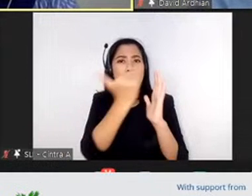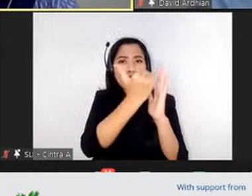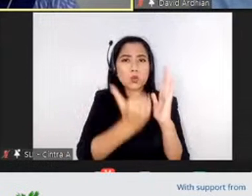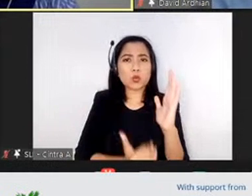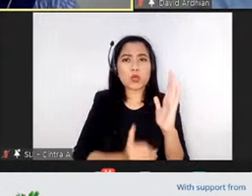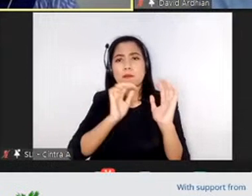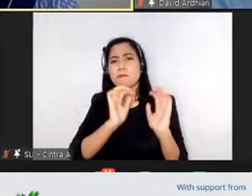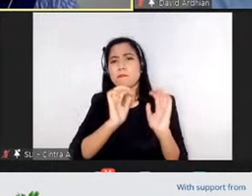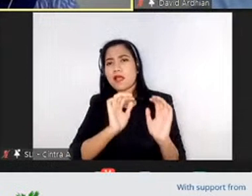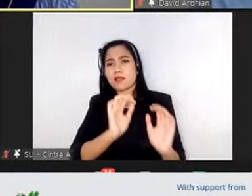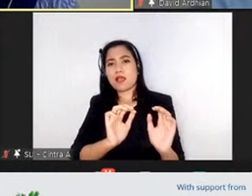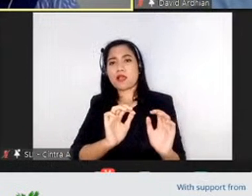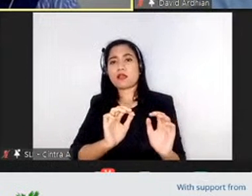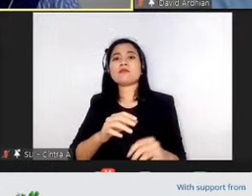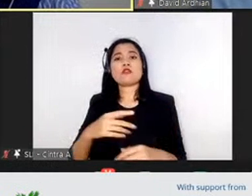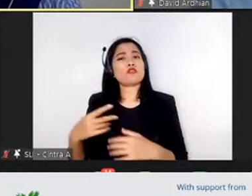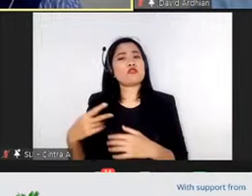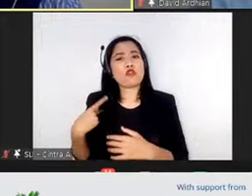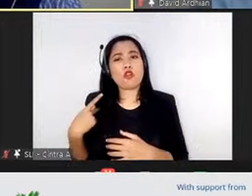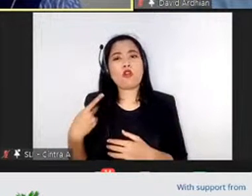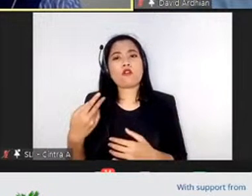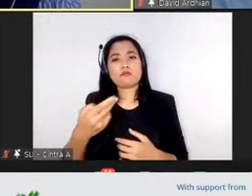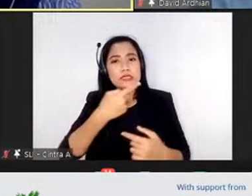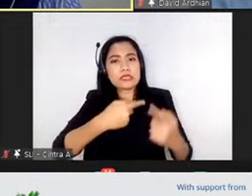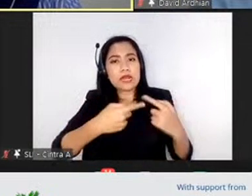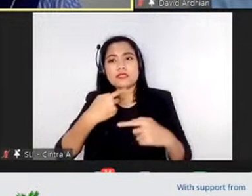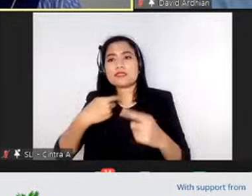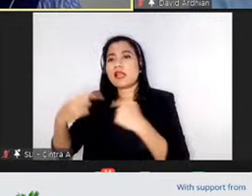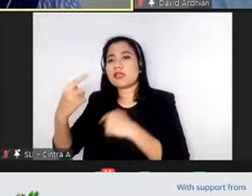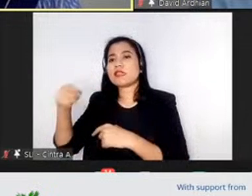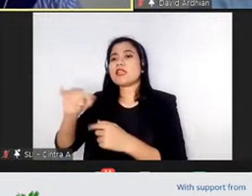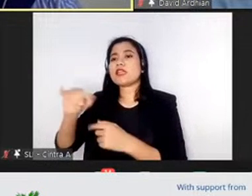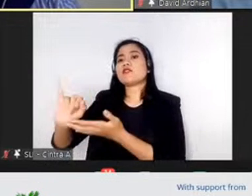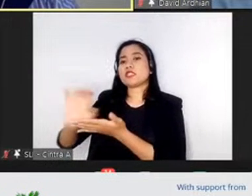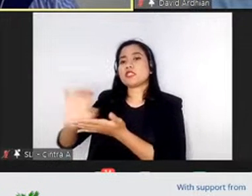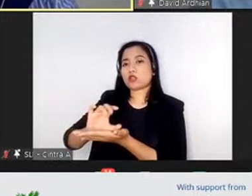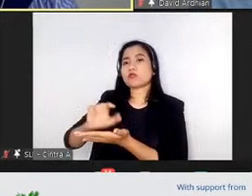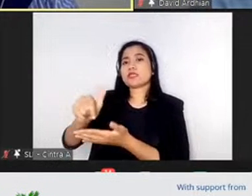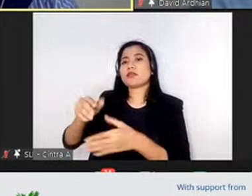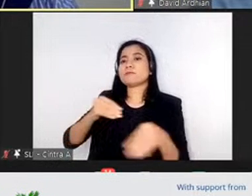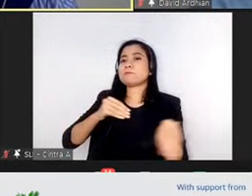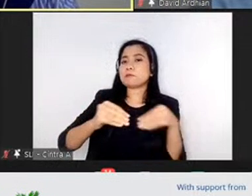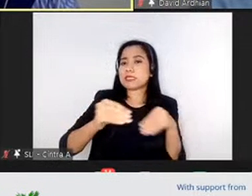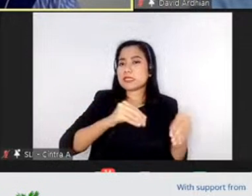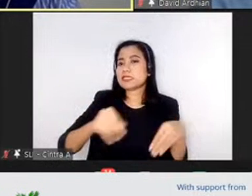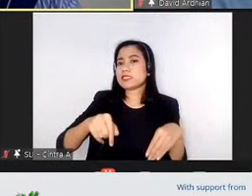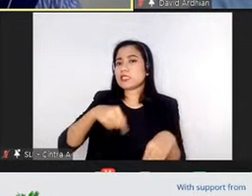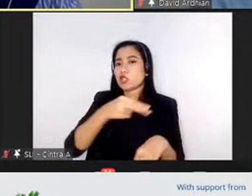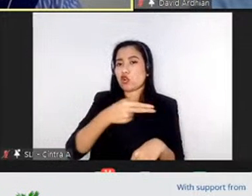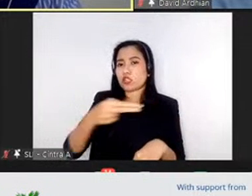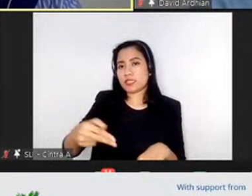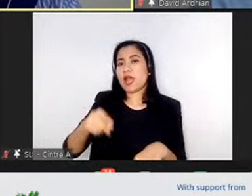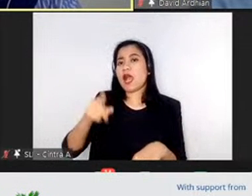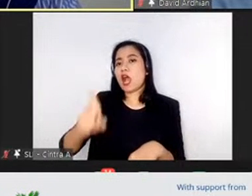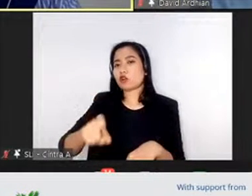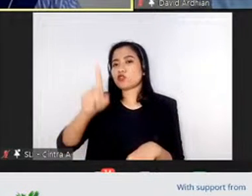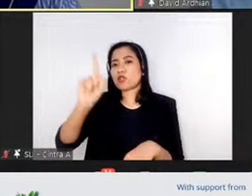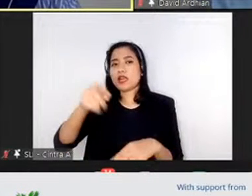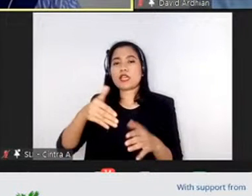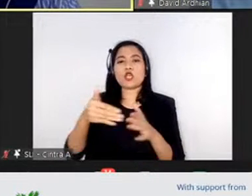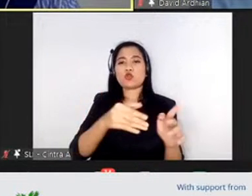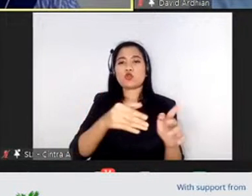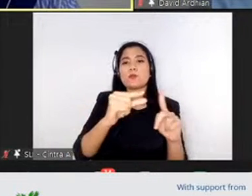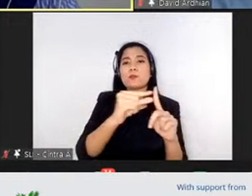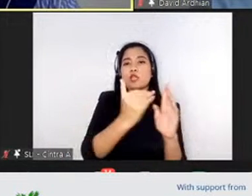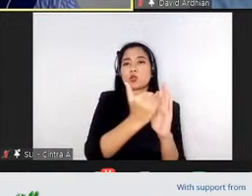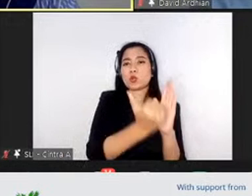penjelasannya Bagaimana perusahaan atau investor dapat menjalankan bisnisnya di Indonesia Apakah mereka harus menjalankan aturan yang ada di OECD